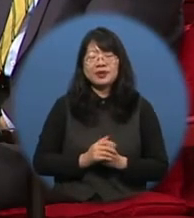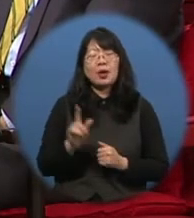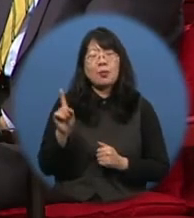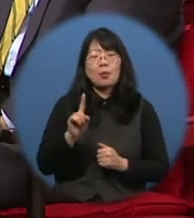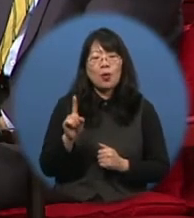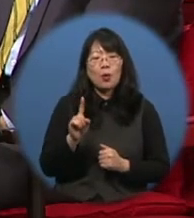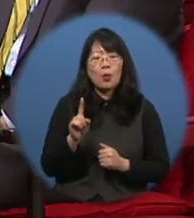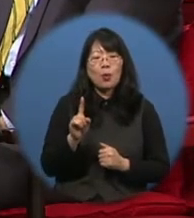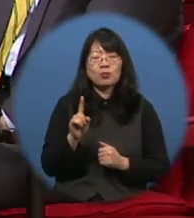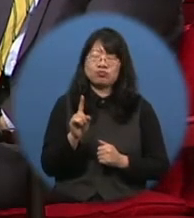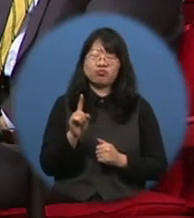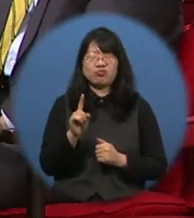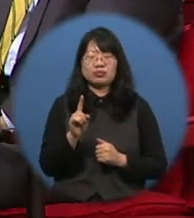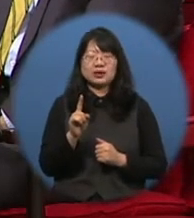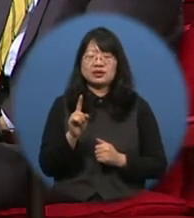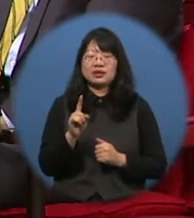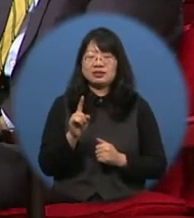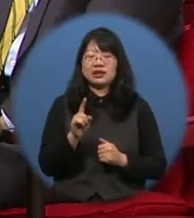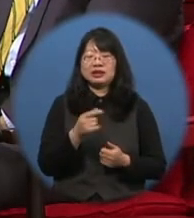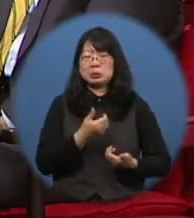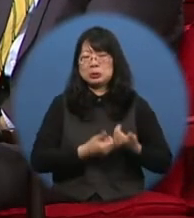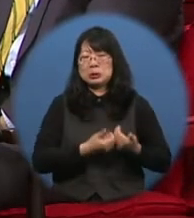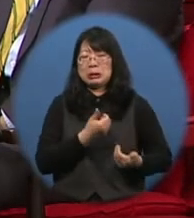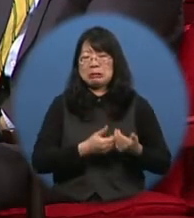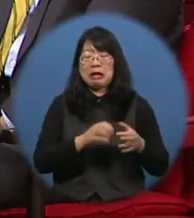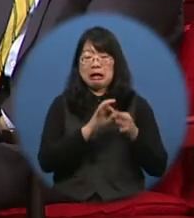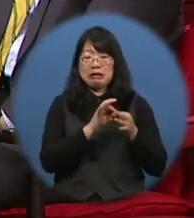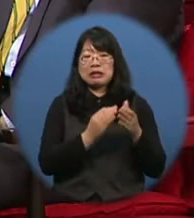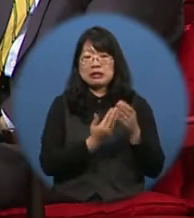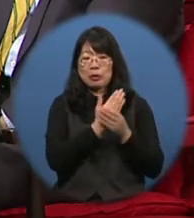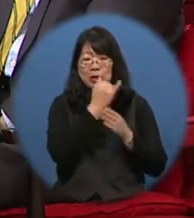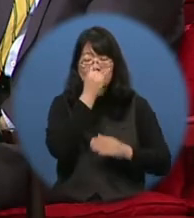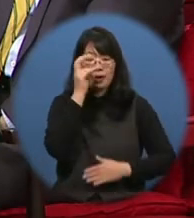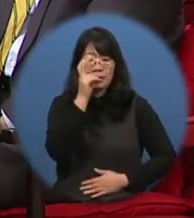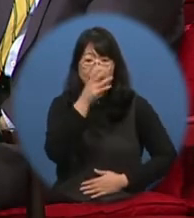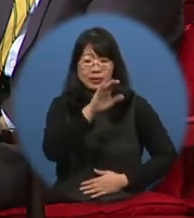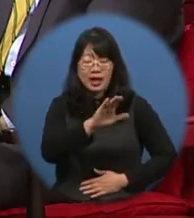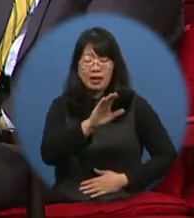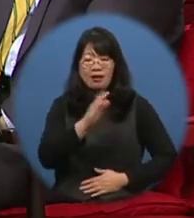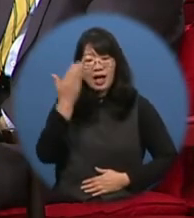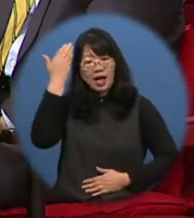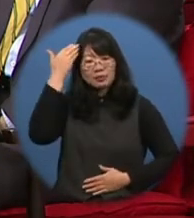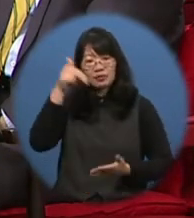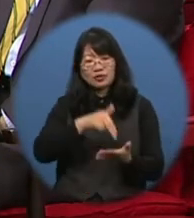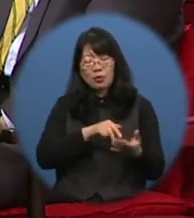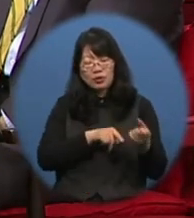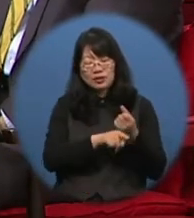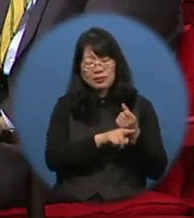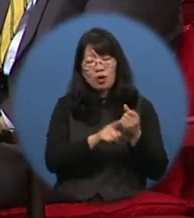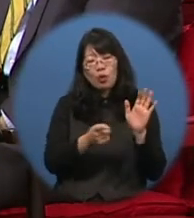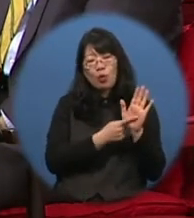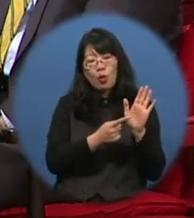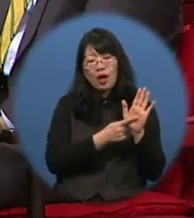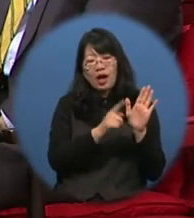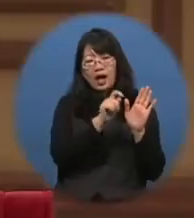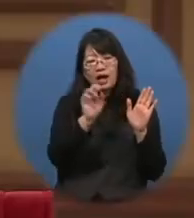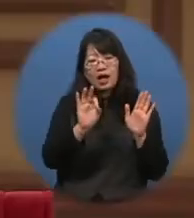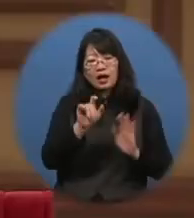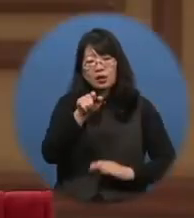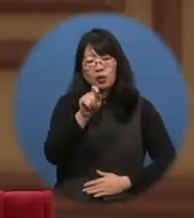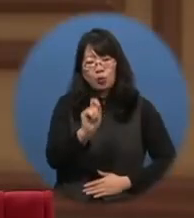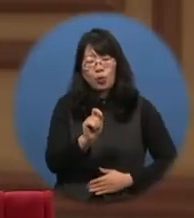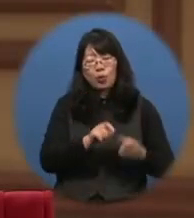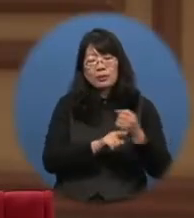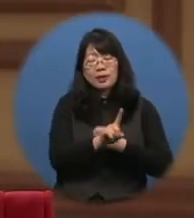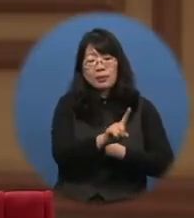기량 관계 네. 이런 것들이 형성될 텐데 네네. 광고를 그 학문적으로는 정의를 뭐라고 합니까? 광고는